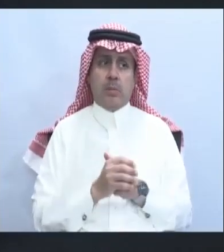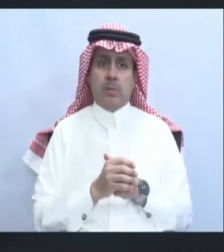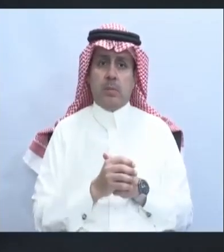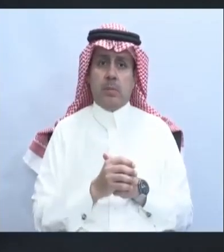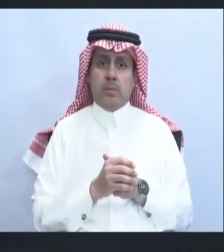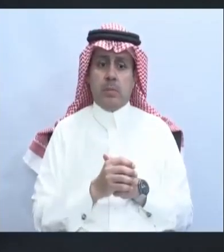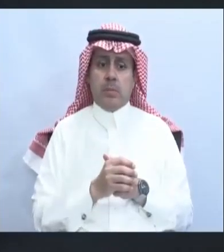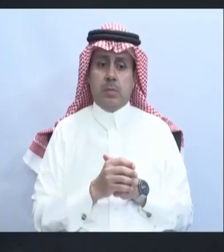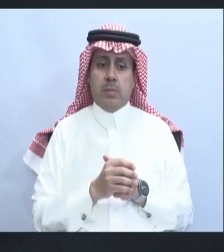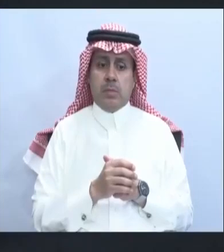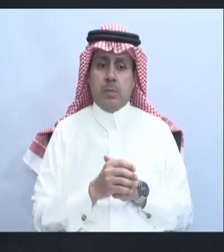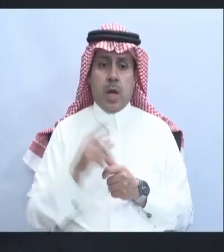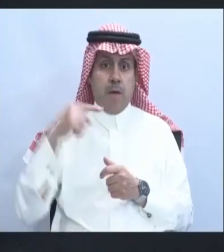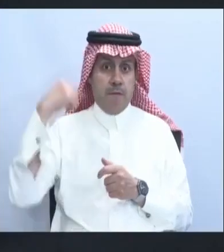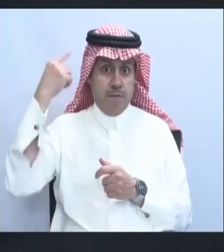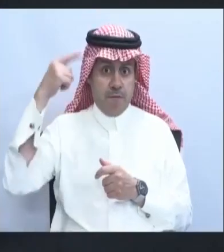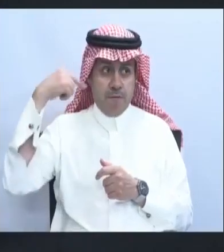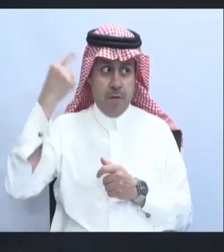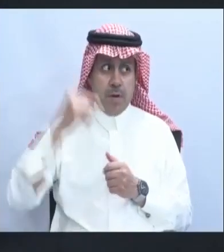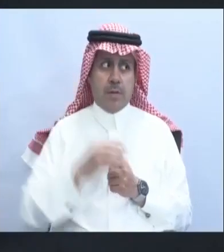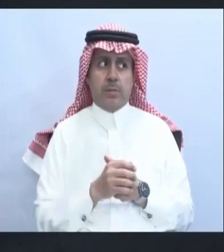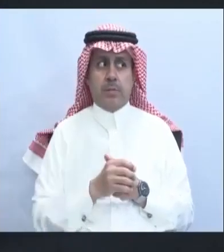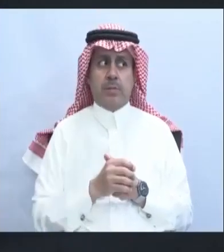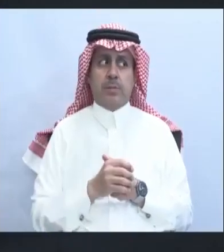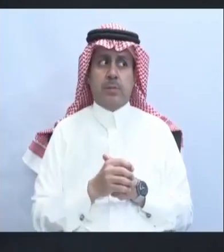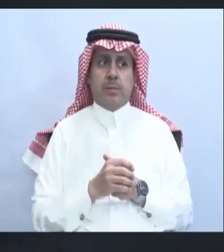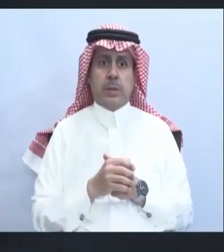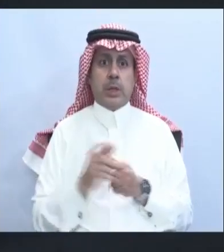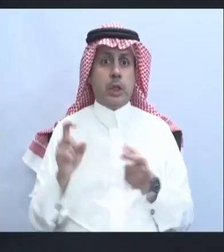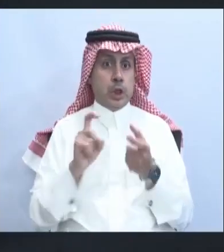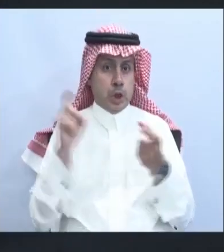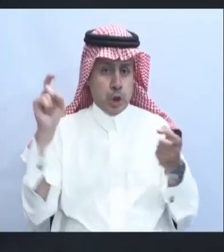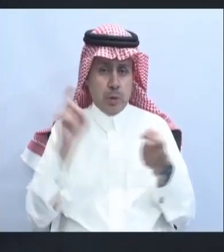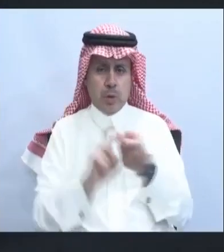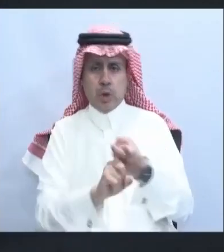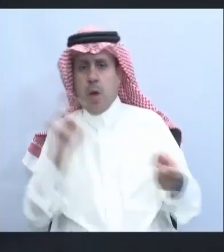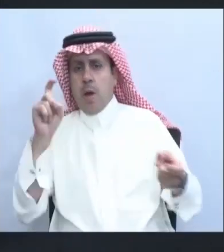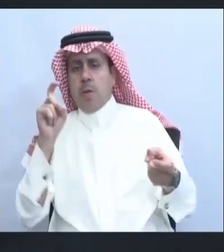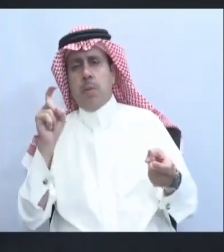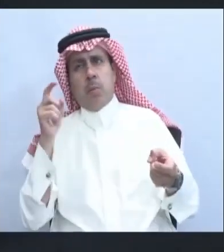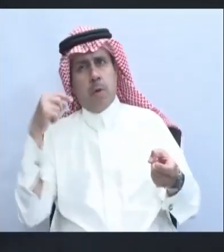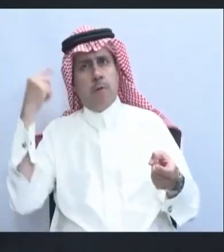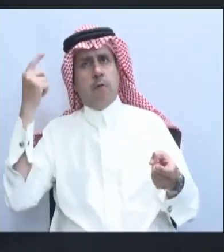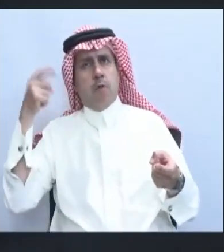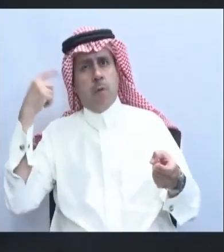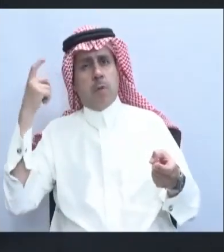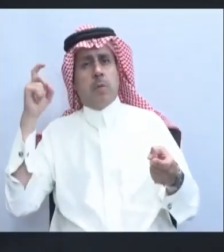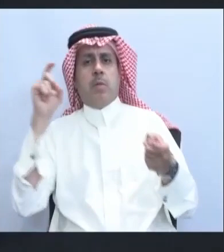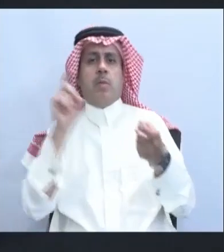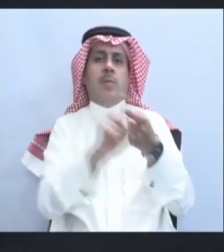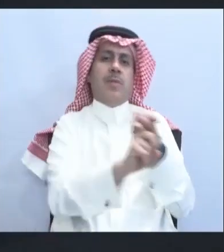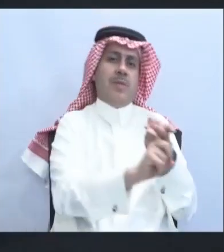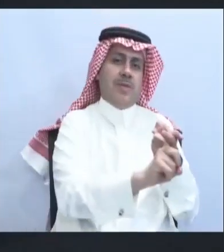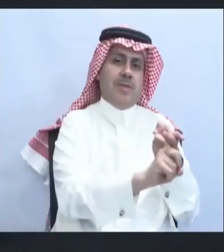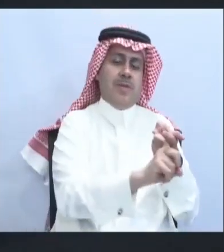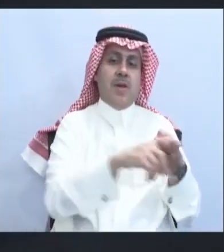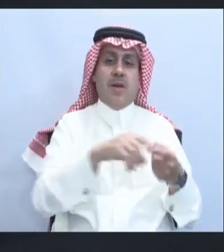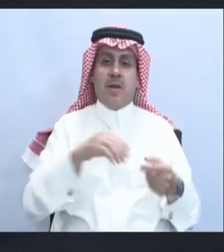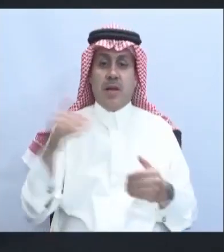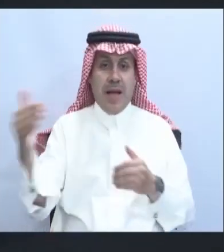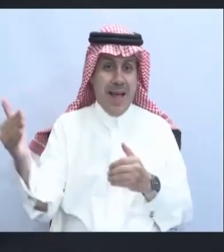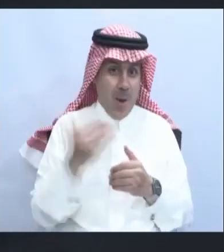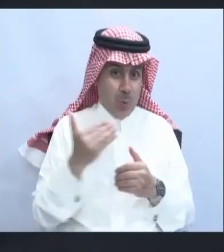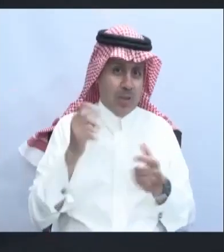مراعاه بعد التروي والتفكر قد يرجع الزوج او الزوجه عن هذا الامر وترجع الامور